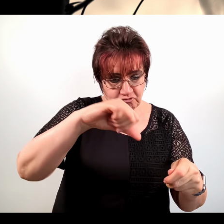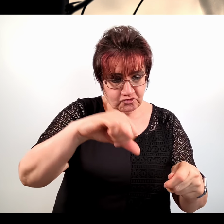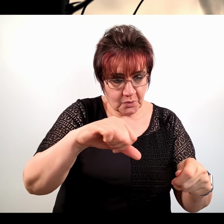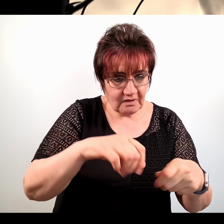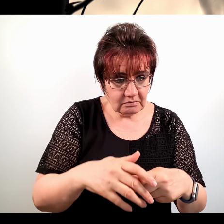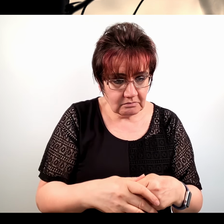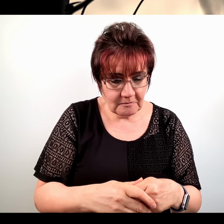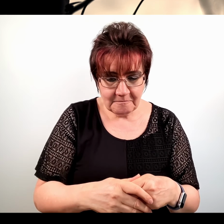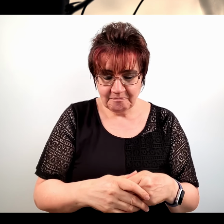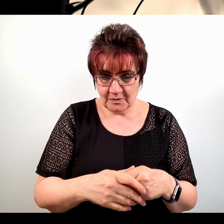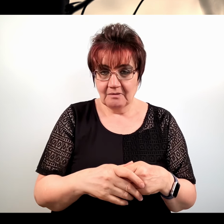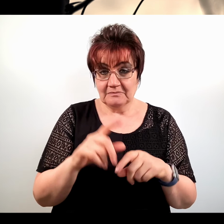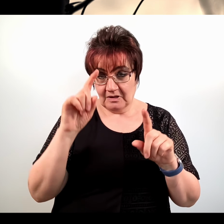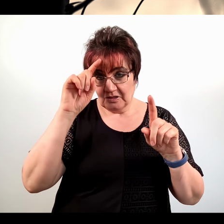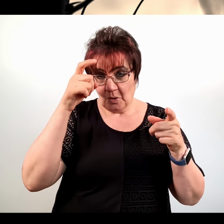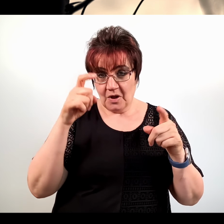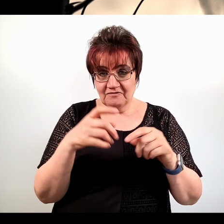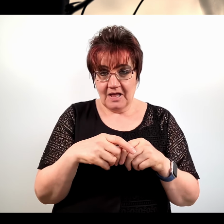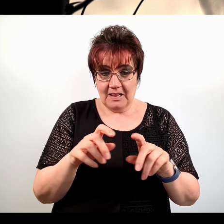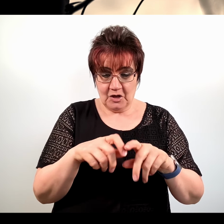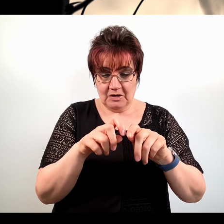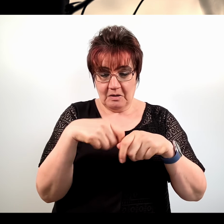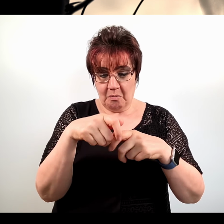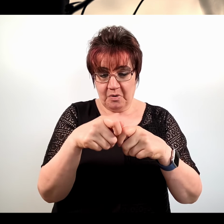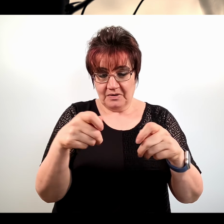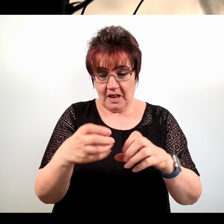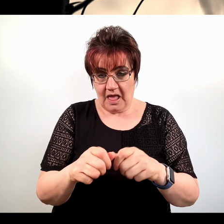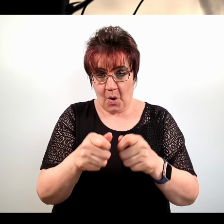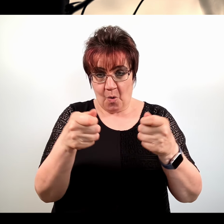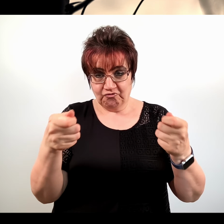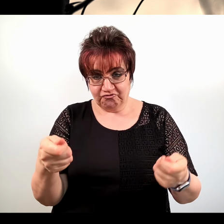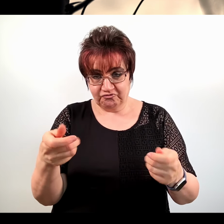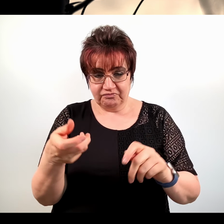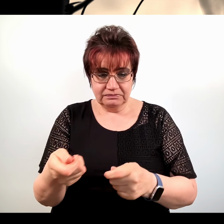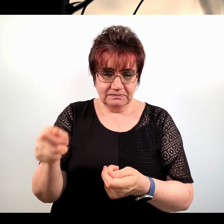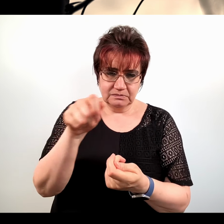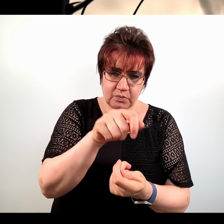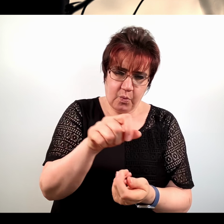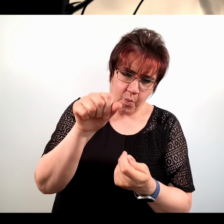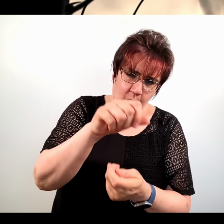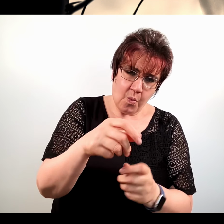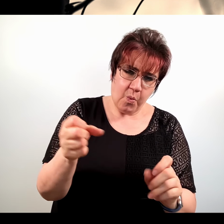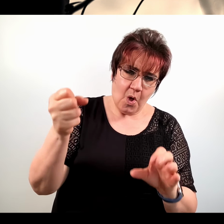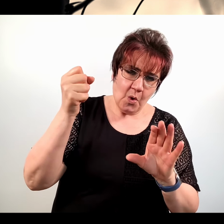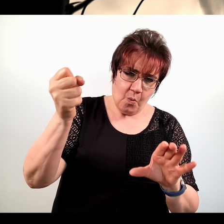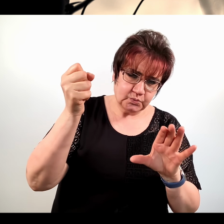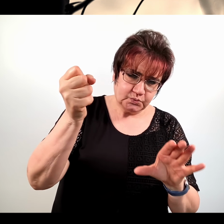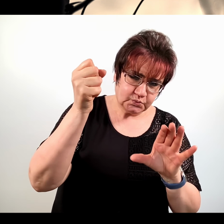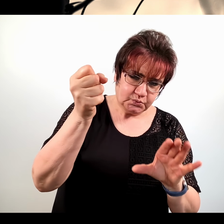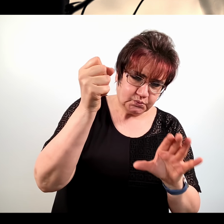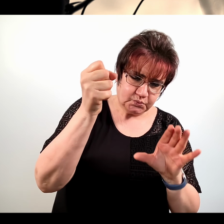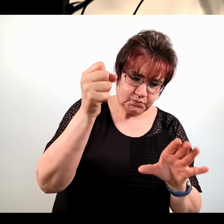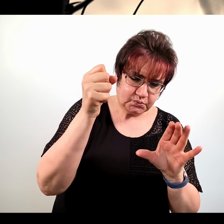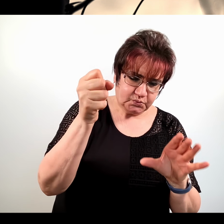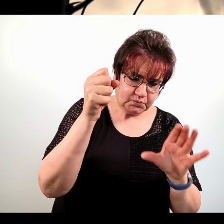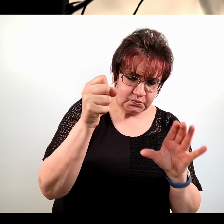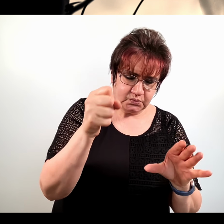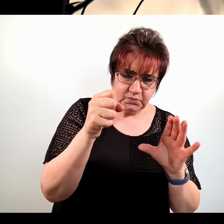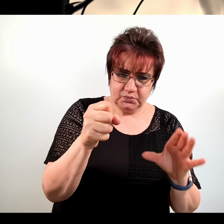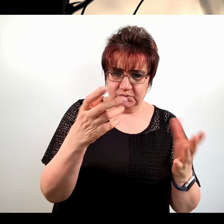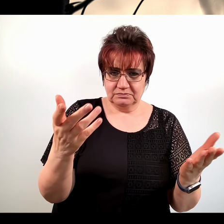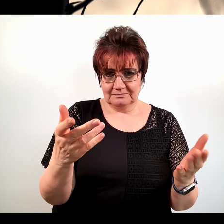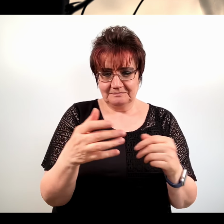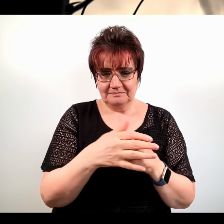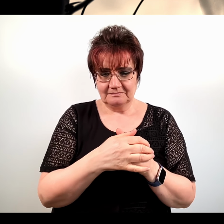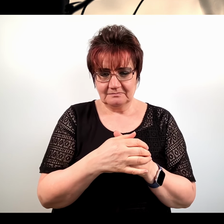!« Der Teufel machte seinen Goldbeutel auf und schüttete alles Gold, was in diesem enthalten war, in den